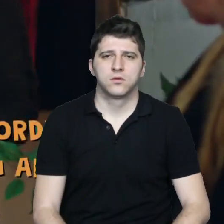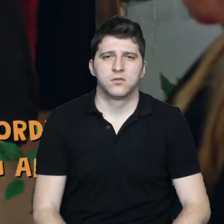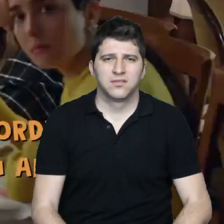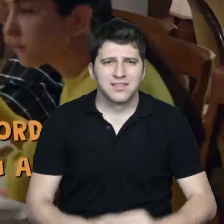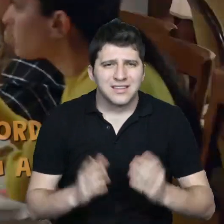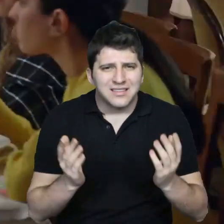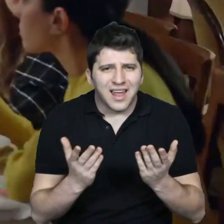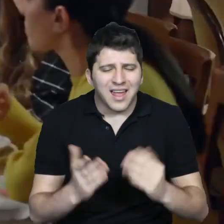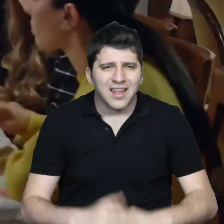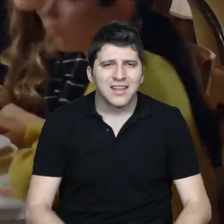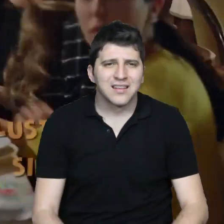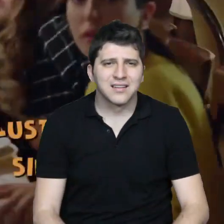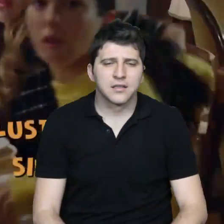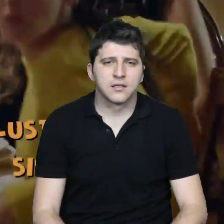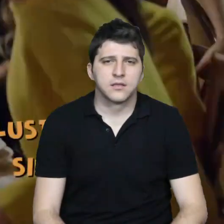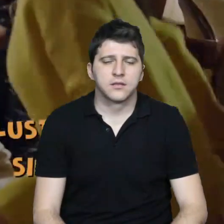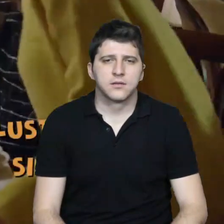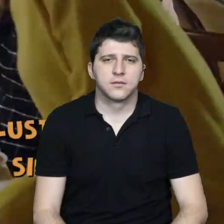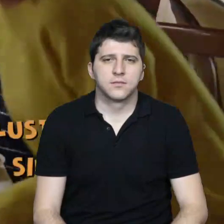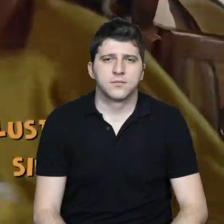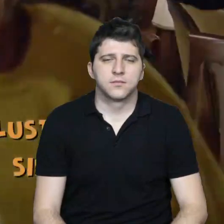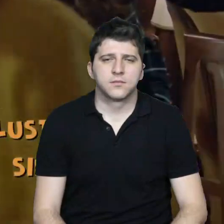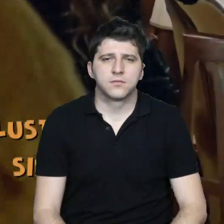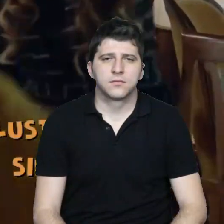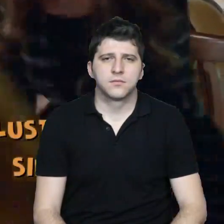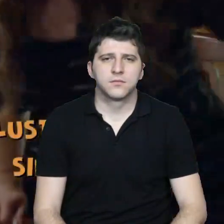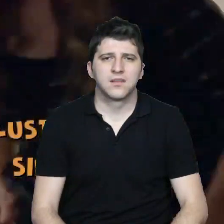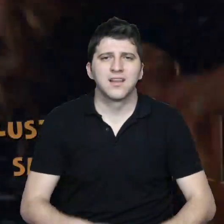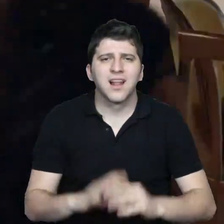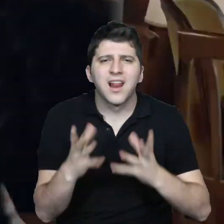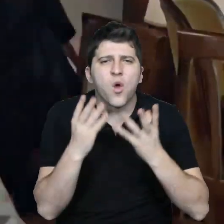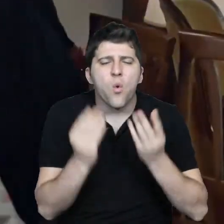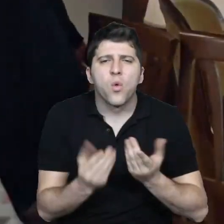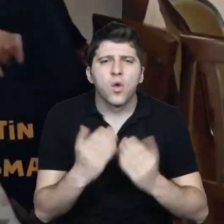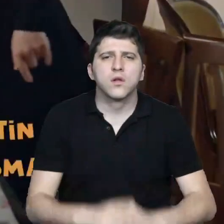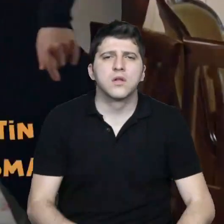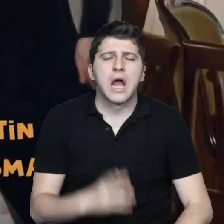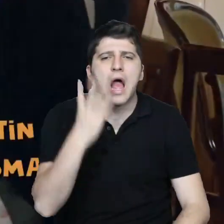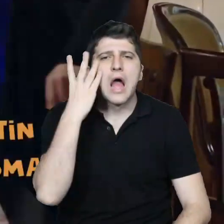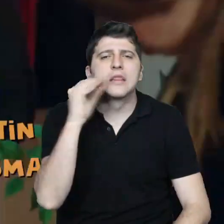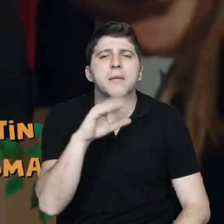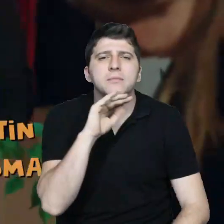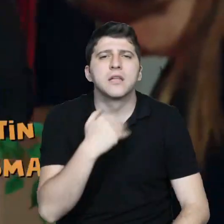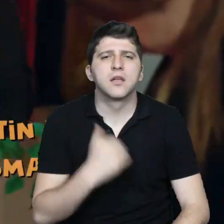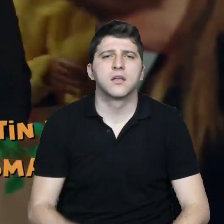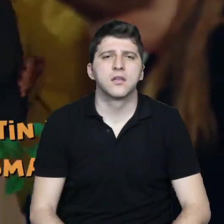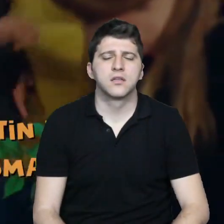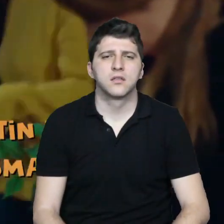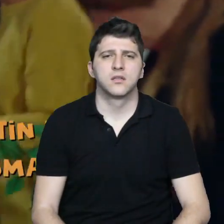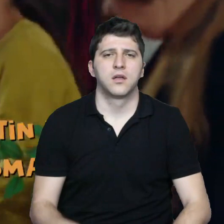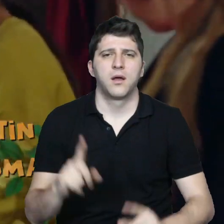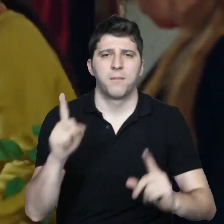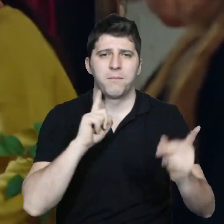Ne? Masadakiler ayaklandı. Neler oluyor? Anlamadım ki dede. İlgili